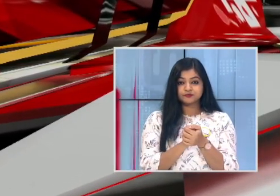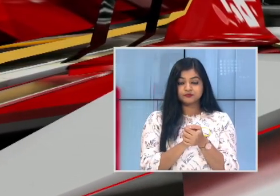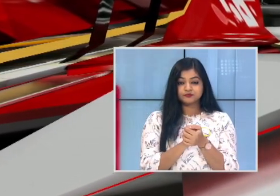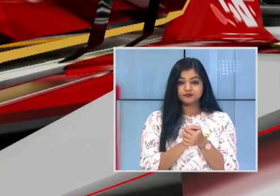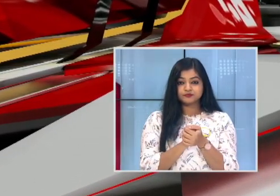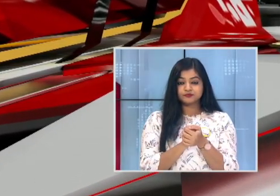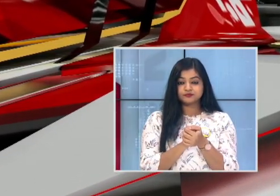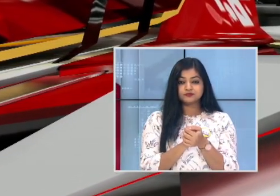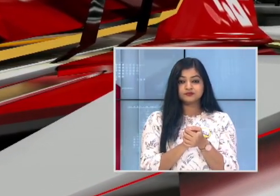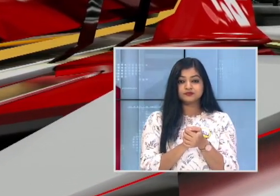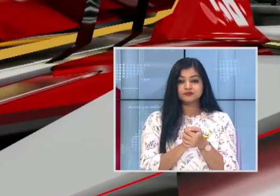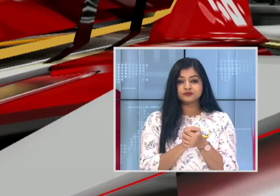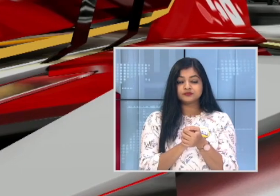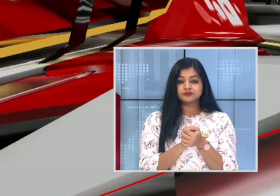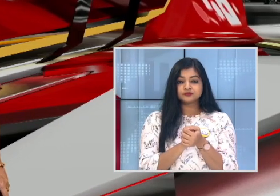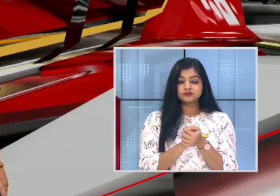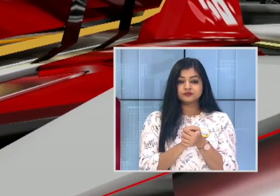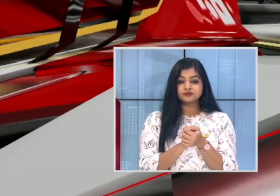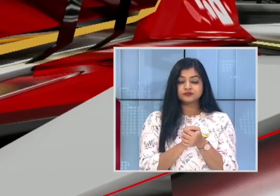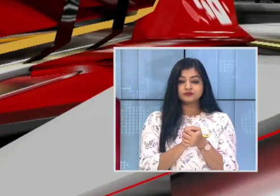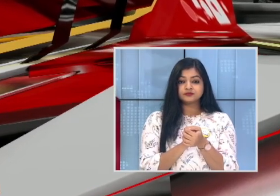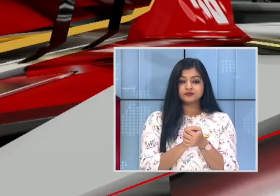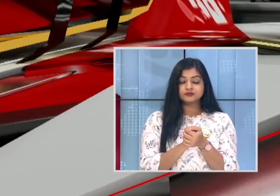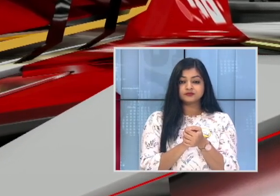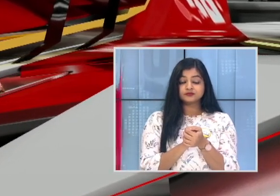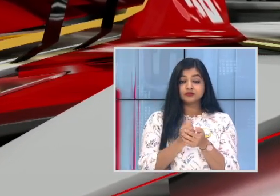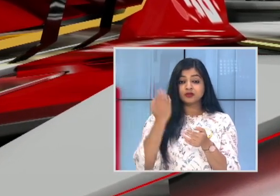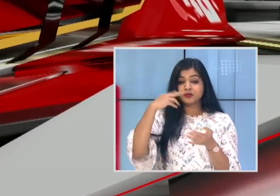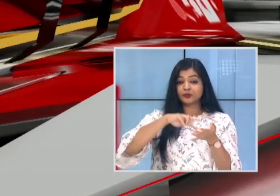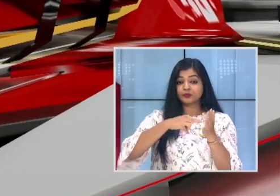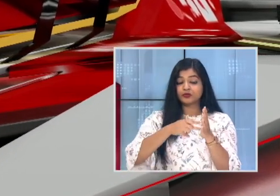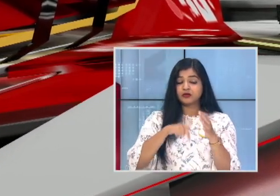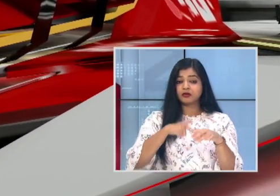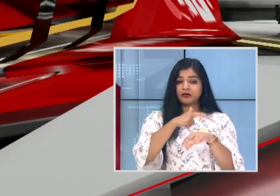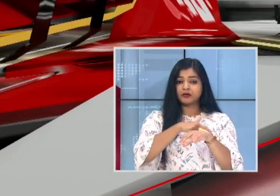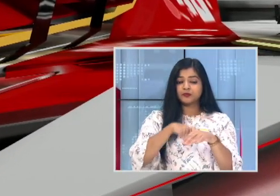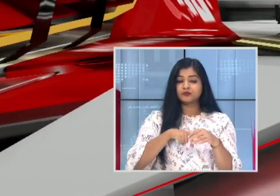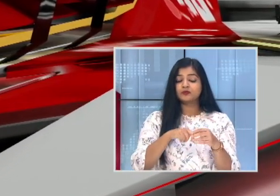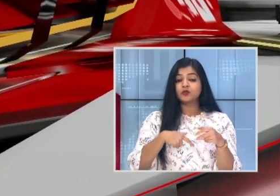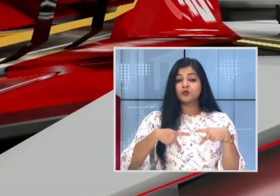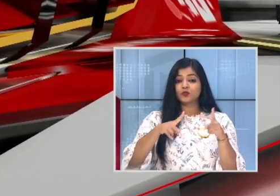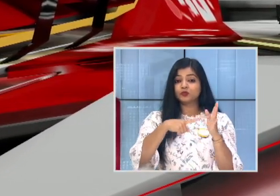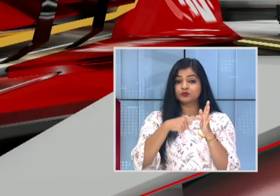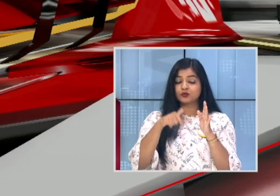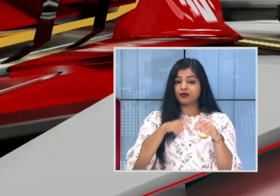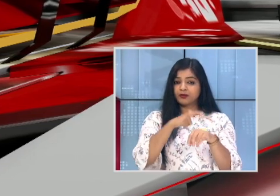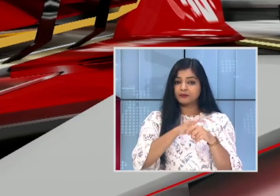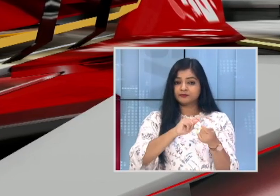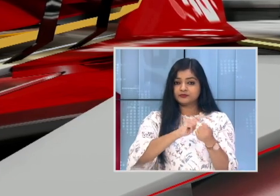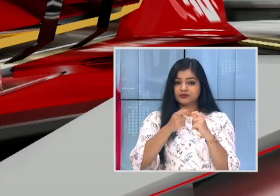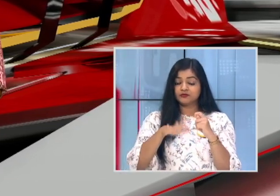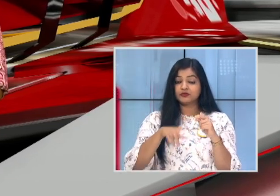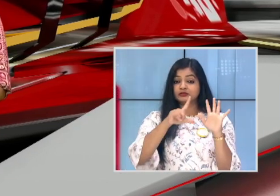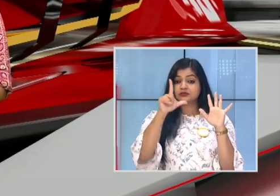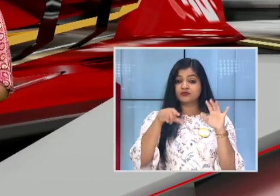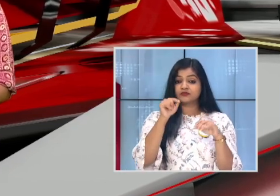എസ് വിജയകുമാറുമാണ് വിവരങ്ങളുമായി കൊച്ചി നഗരത്തിൽ നിന്നും ചേർന്നത്. നേരത്തെ നിശ്ചയിച്ചതിൽ നിന്ന് ഒരു ചെറിയ മാറ്റം റോഡ് ഷോയുടെ സമയക്രമത്തിലുണ്ട്.